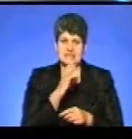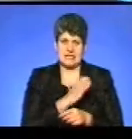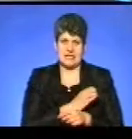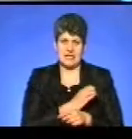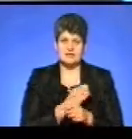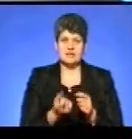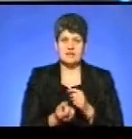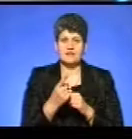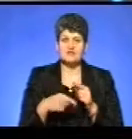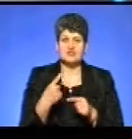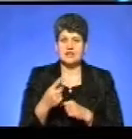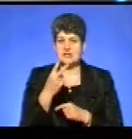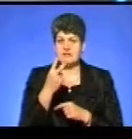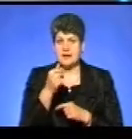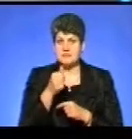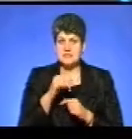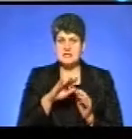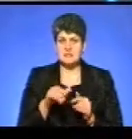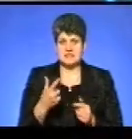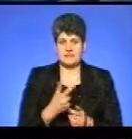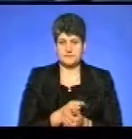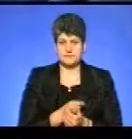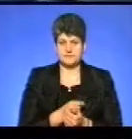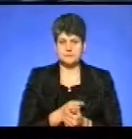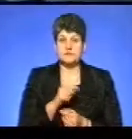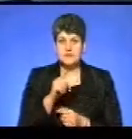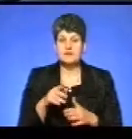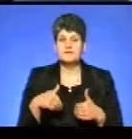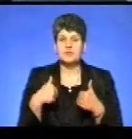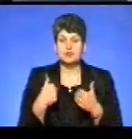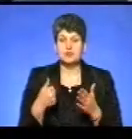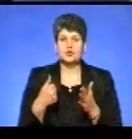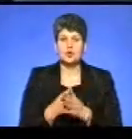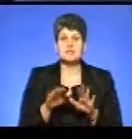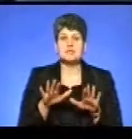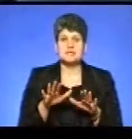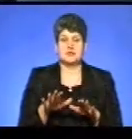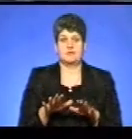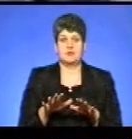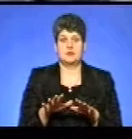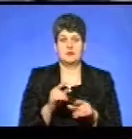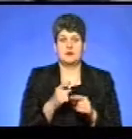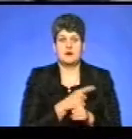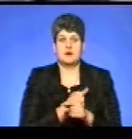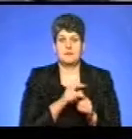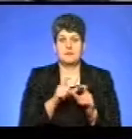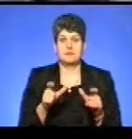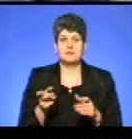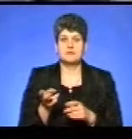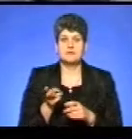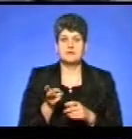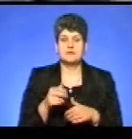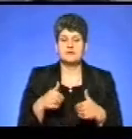щеплення, з'явився через 2 місяці після вакцинації. Тоді звернулися до місцевої амбулаторії. Ми звернулися в